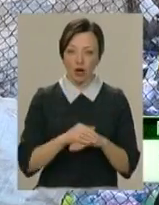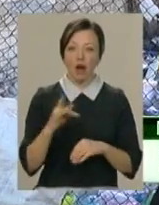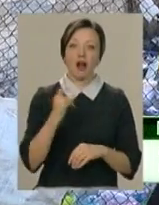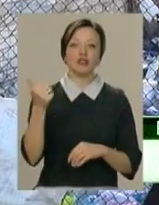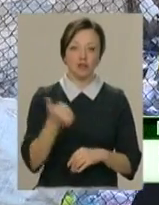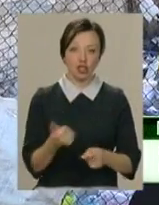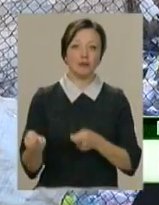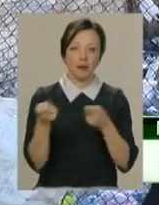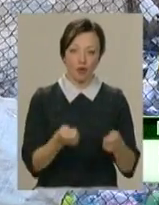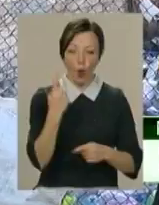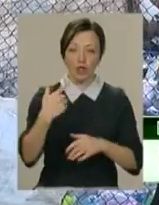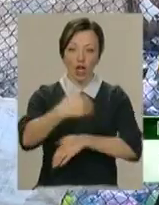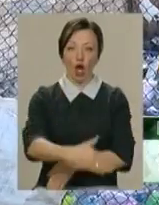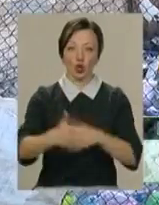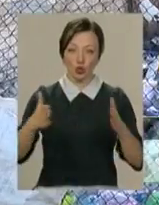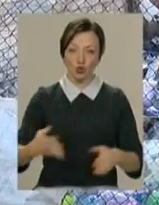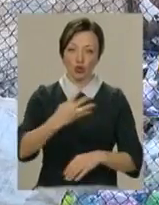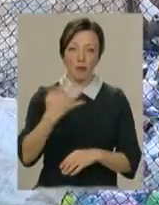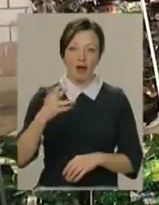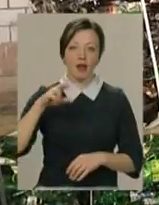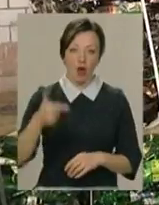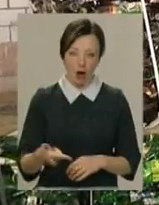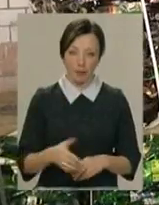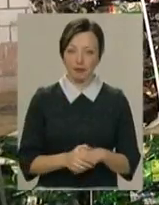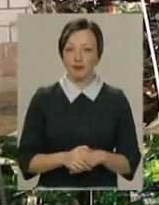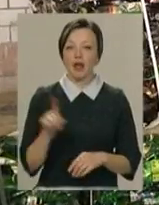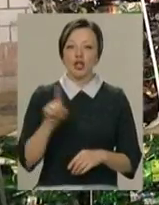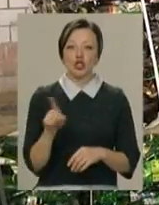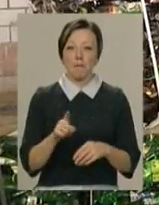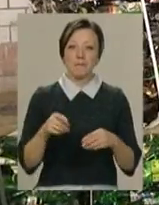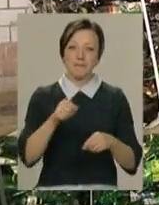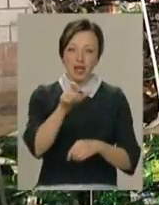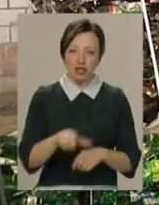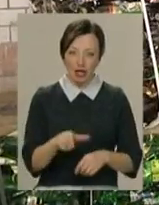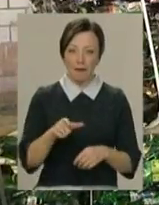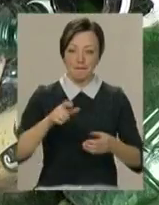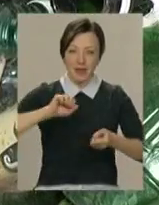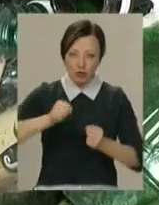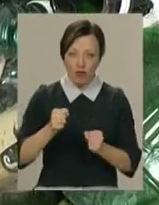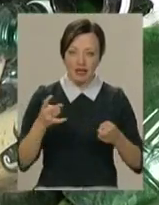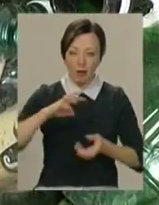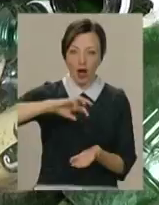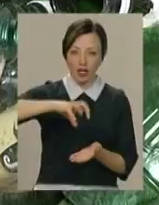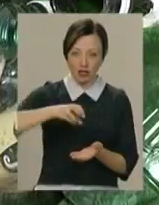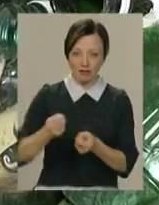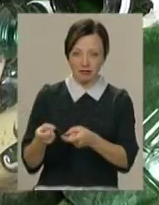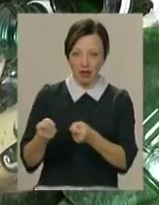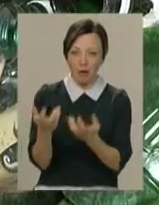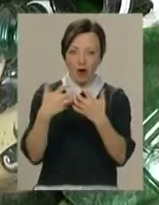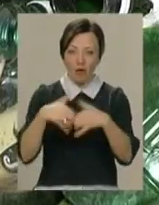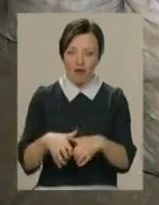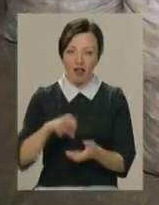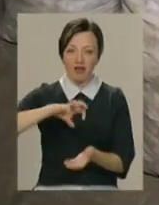в тиждень привозять один тюк, 45 кілограм. Щоб ПЕТ-пляшки пресувати, слід викрутити кришки. Пан Михайло з напарником